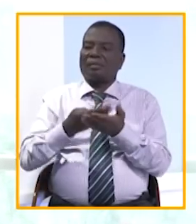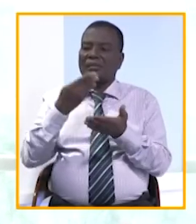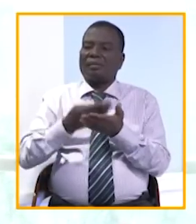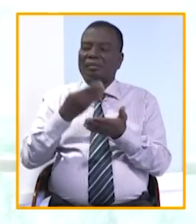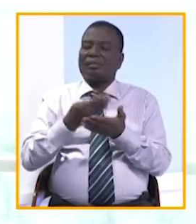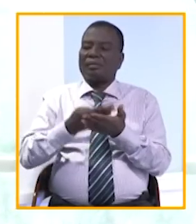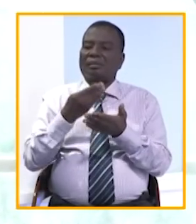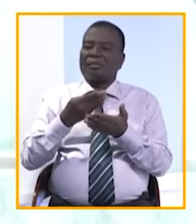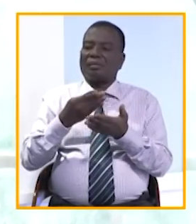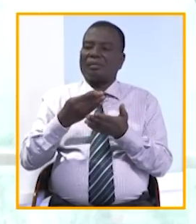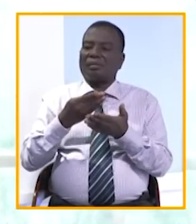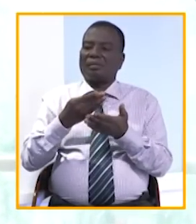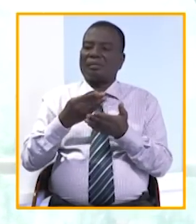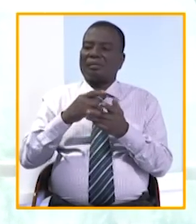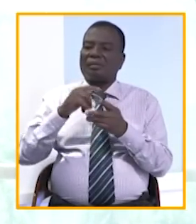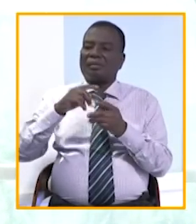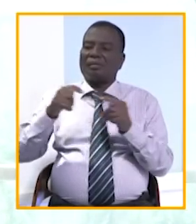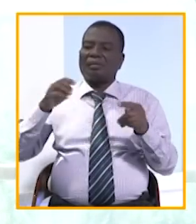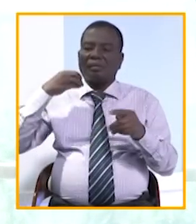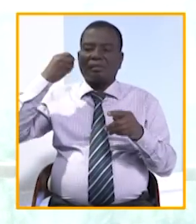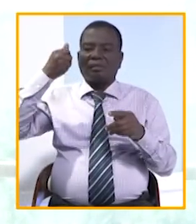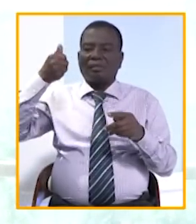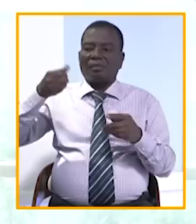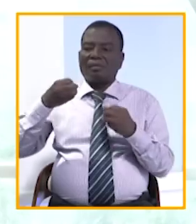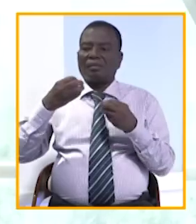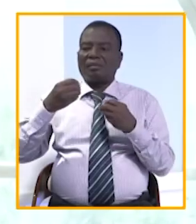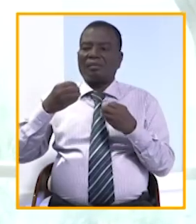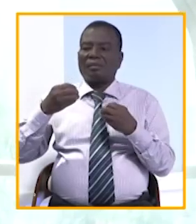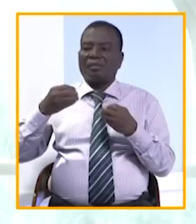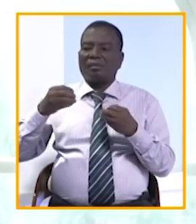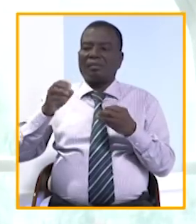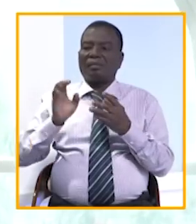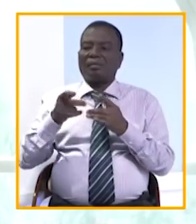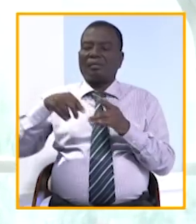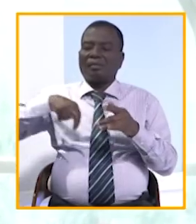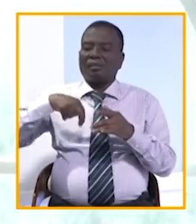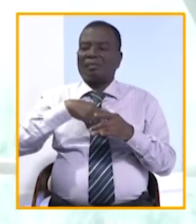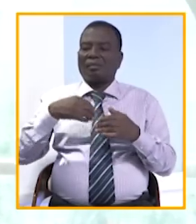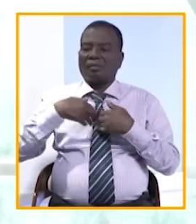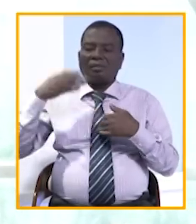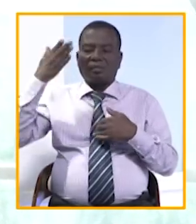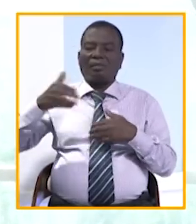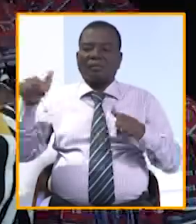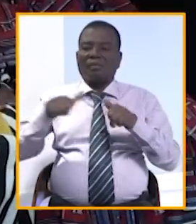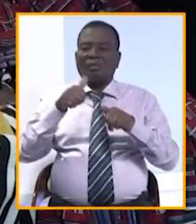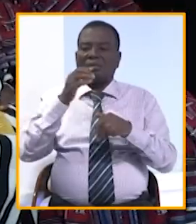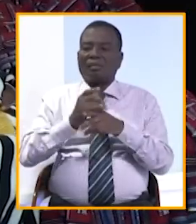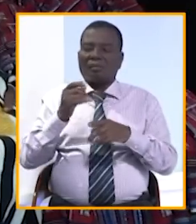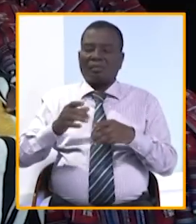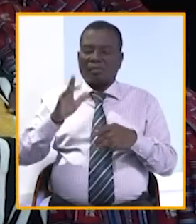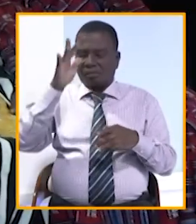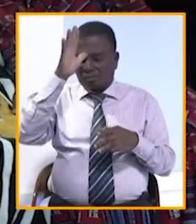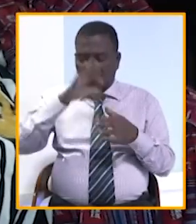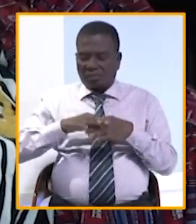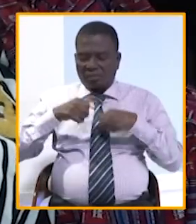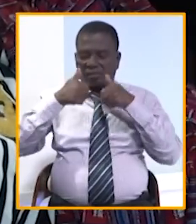Farik Soutrali, très bientôt, beaucoup d'entre nous auront une activité décente et génératrice de revenus. Parrain de